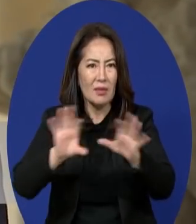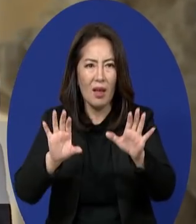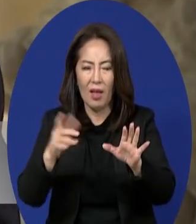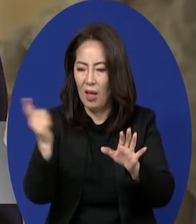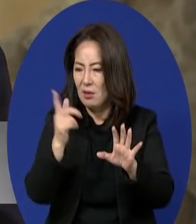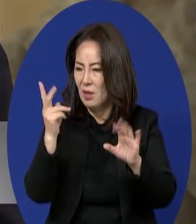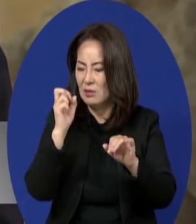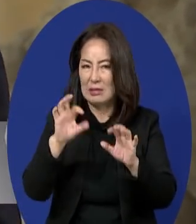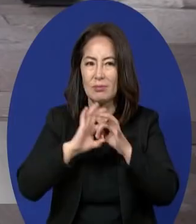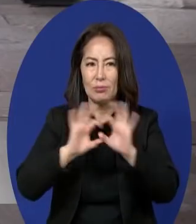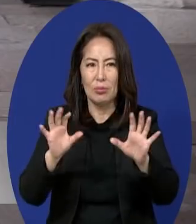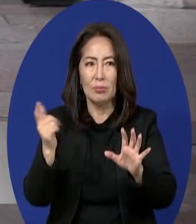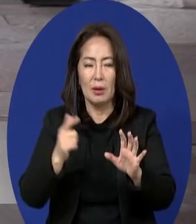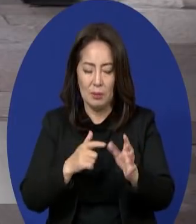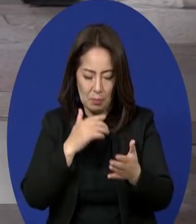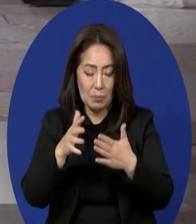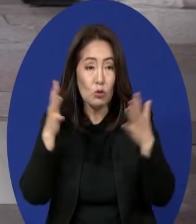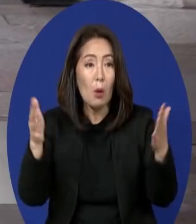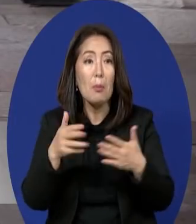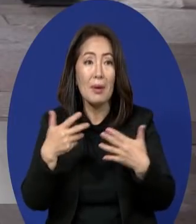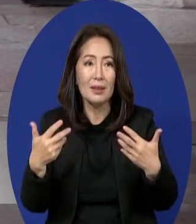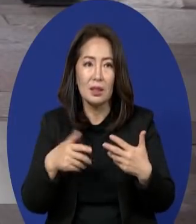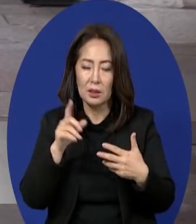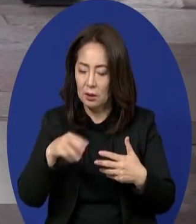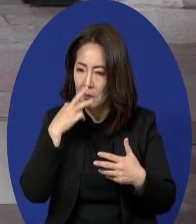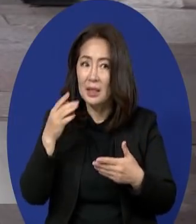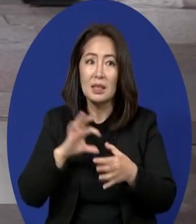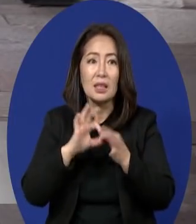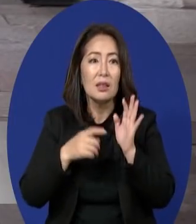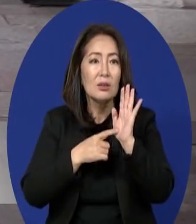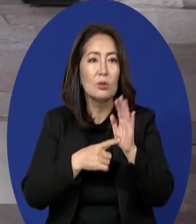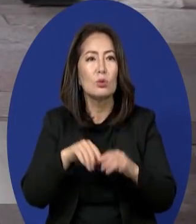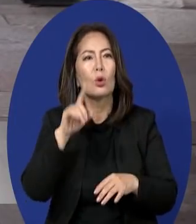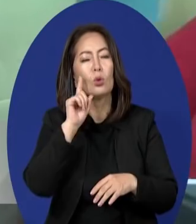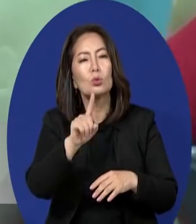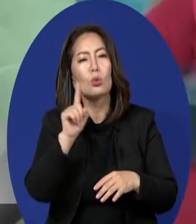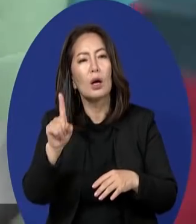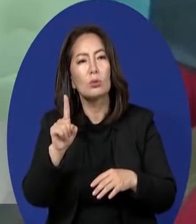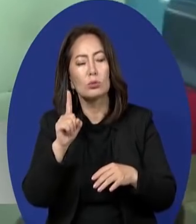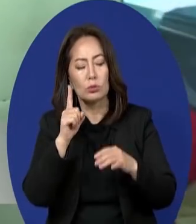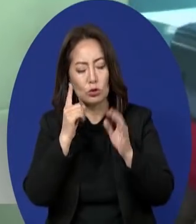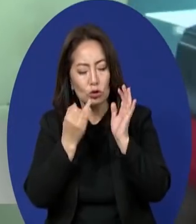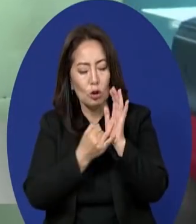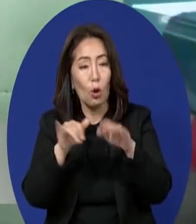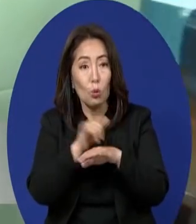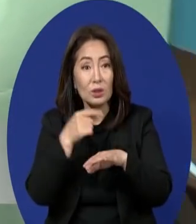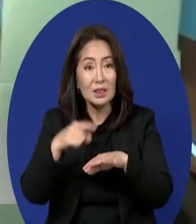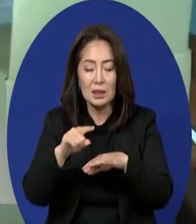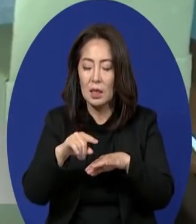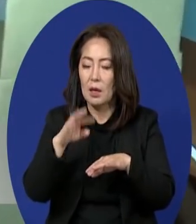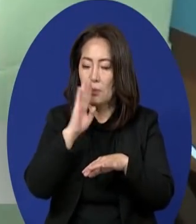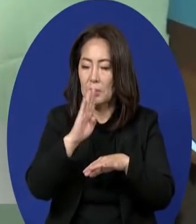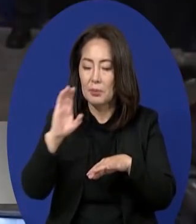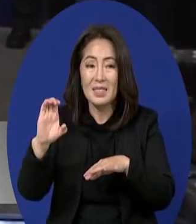материал задруулсан алхам болж байна. За эдгээр материалыг олон нийтэд ил болгоход 117 улсын BBC, Washington Post зэрэг хэвлэл